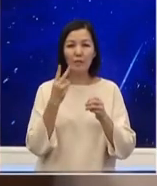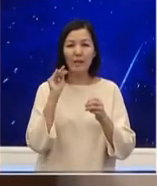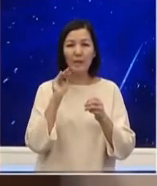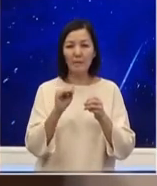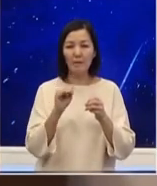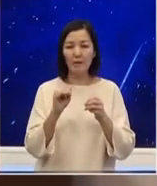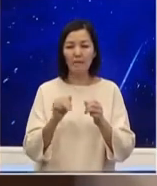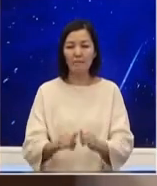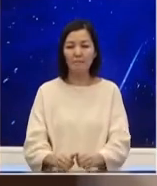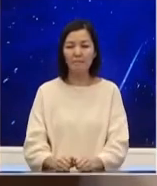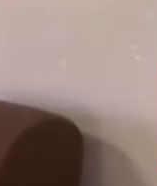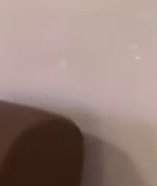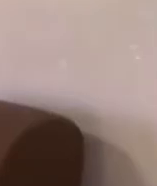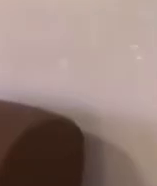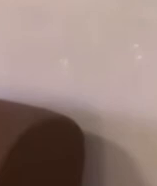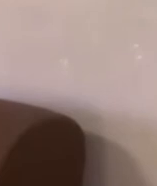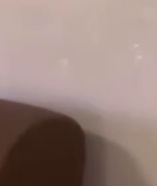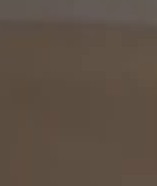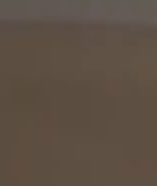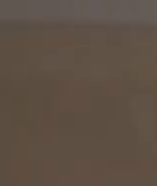мыңға жуықтады.